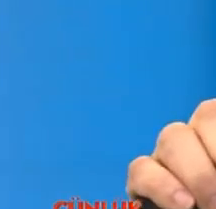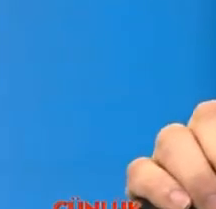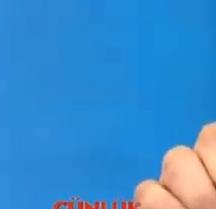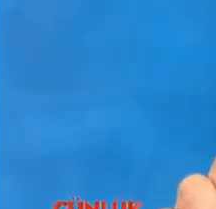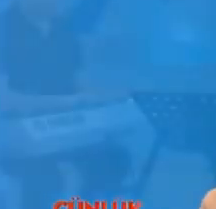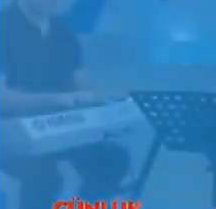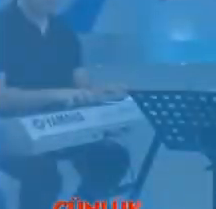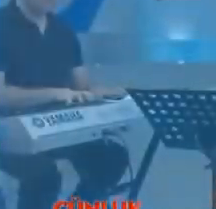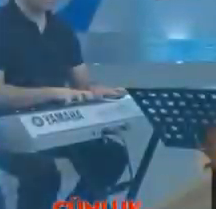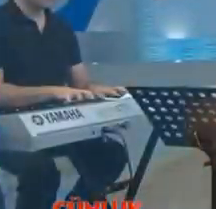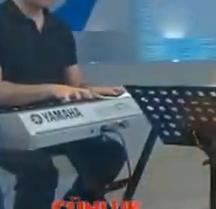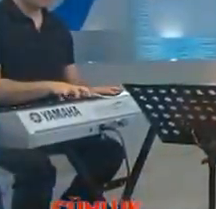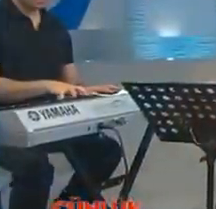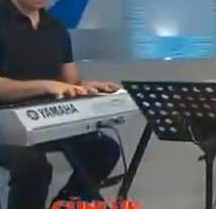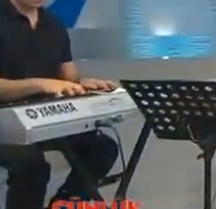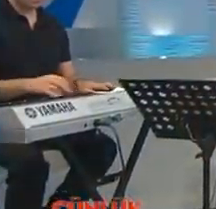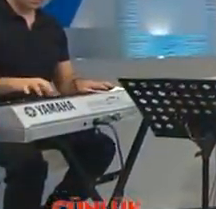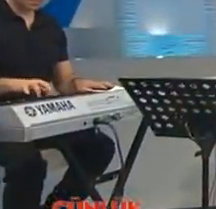seferinden bir